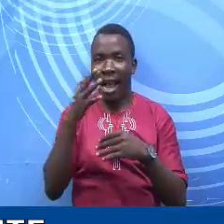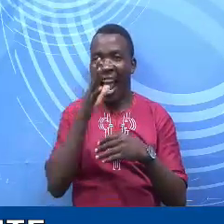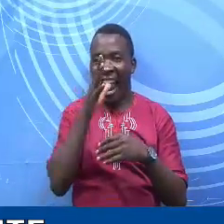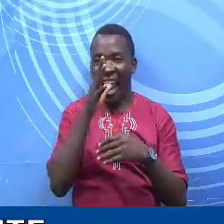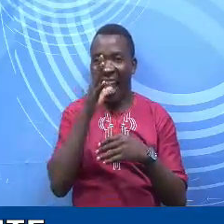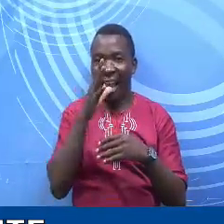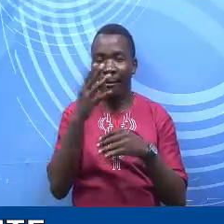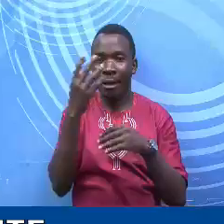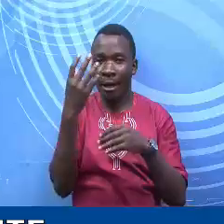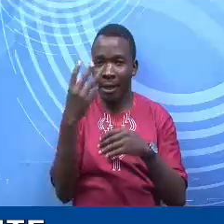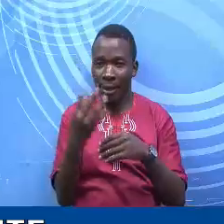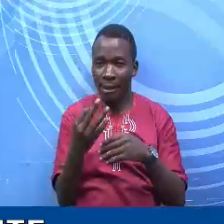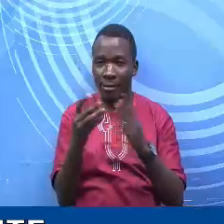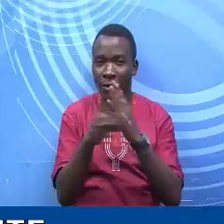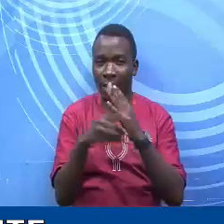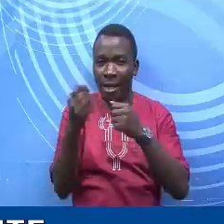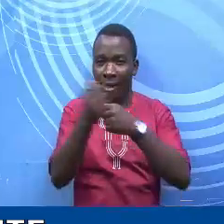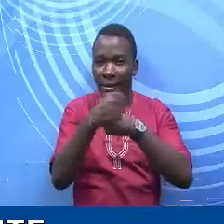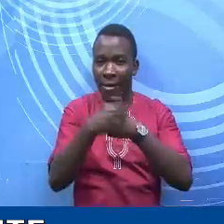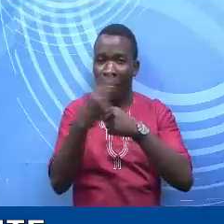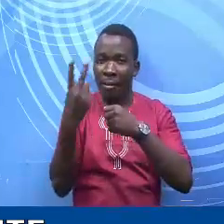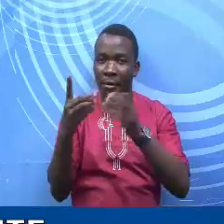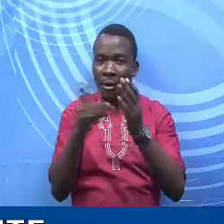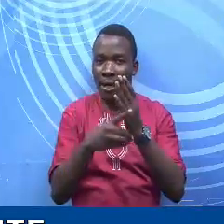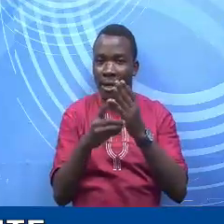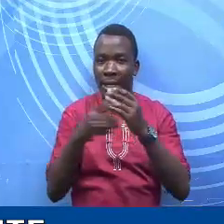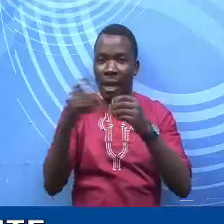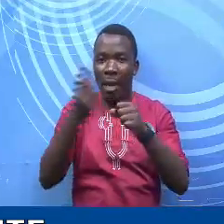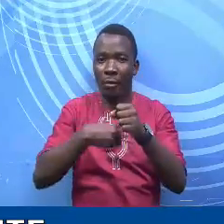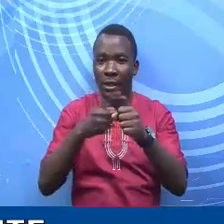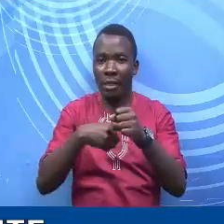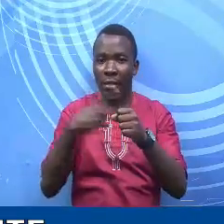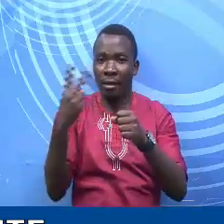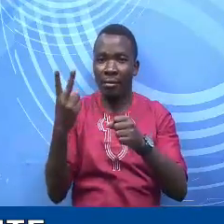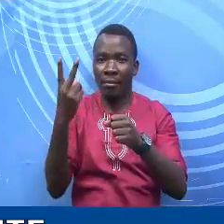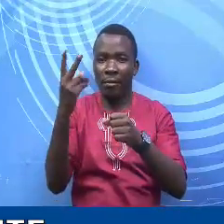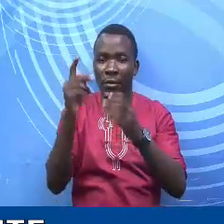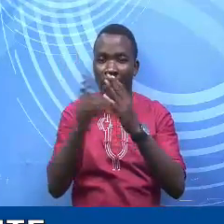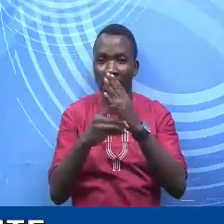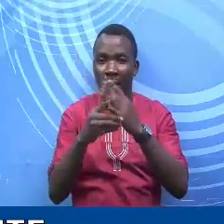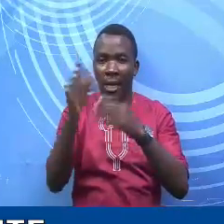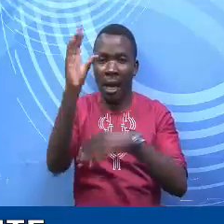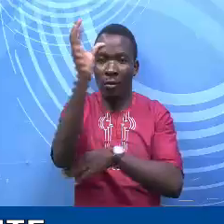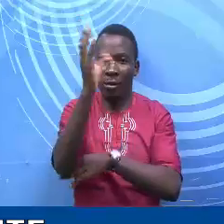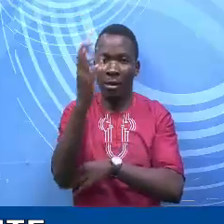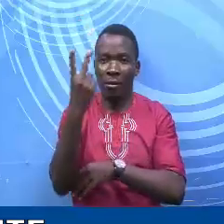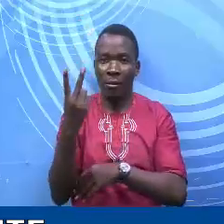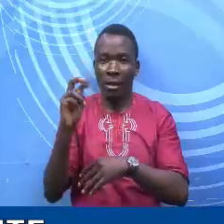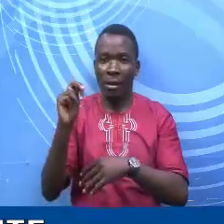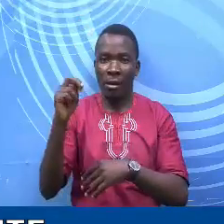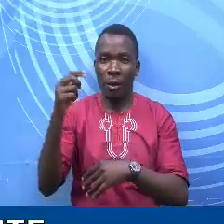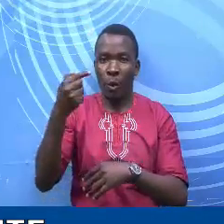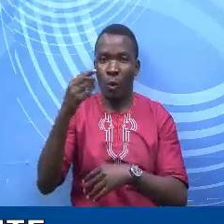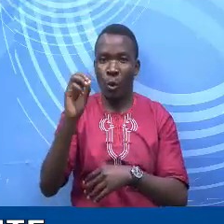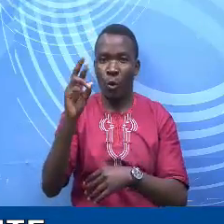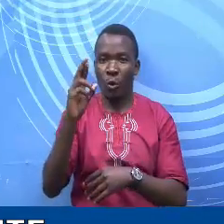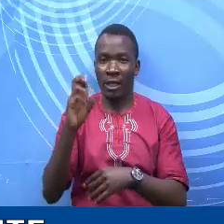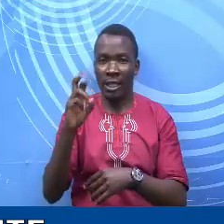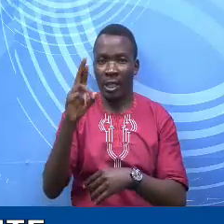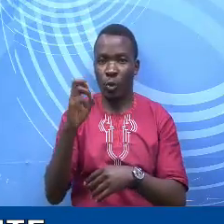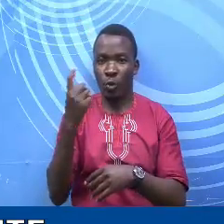ka Rubavu, 2 bo mu karere ka Musanze, 2 bo mu karere ka Rusizi, 2 bo mu karere ka Ngororero, 1 bo mu karere